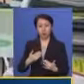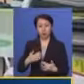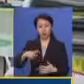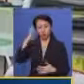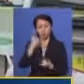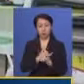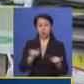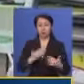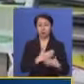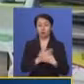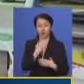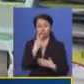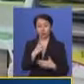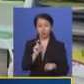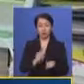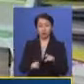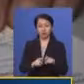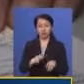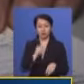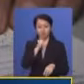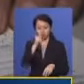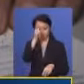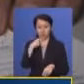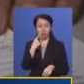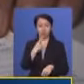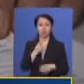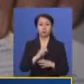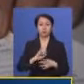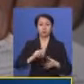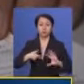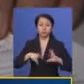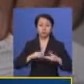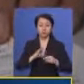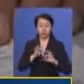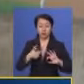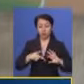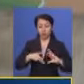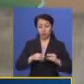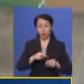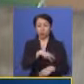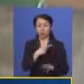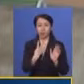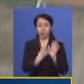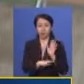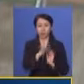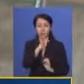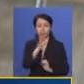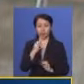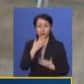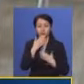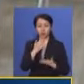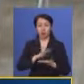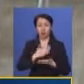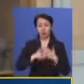госуслуг. Волонтеры вели мониторинг в течение месяца. Они отмечают, что промежуточные итоги показали хорошие результаты. Около 90% опрашиваемых